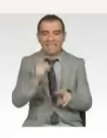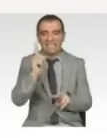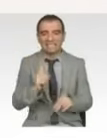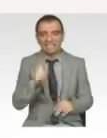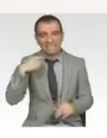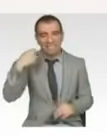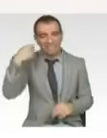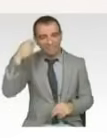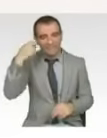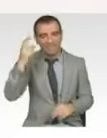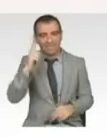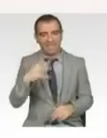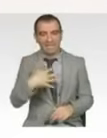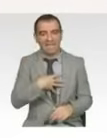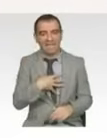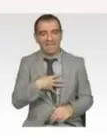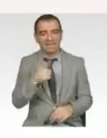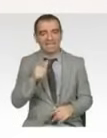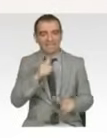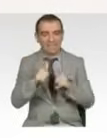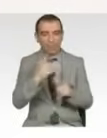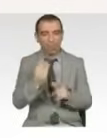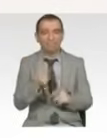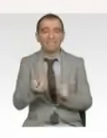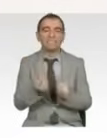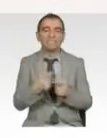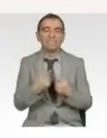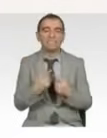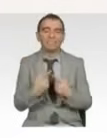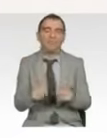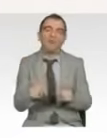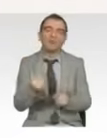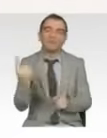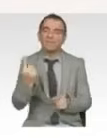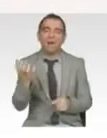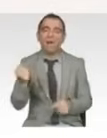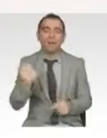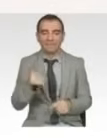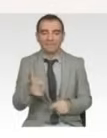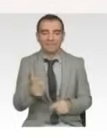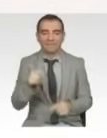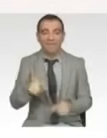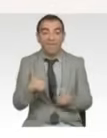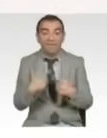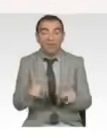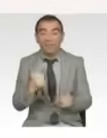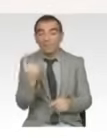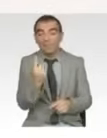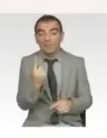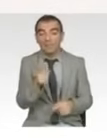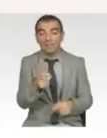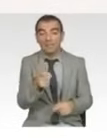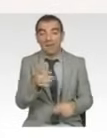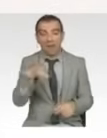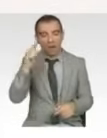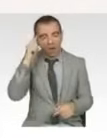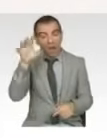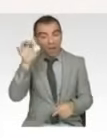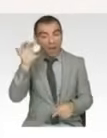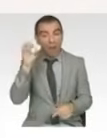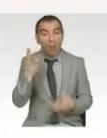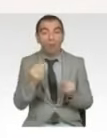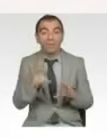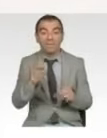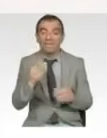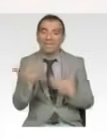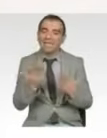filminde kendine öz sesler oluşmuştu. Onları değiştirmiyoruz. Özellikle çocuklara farklı bir algı oluşturmaması için